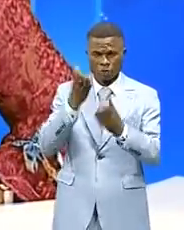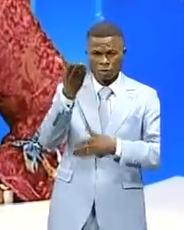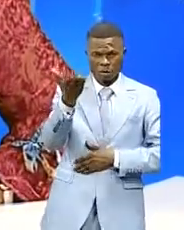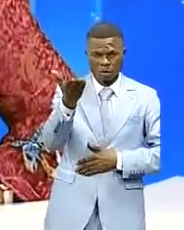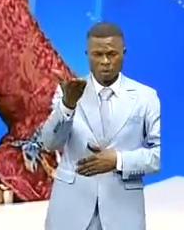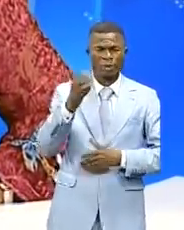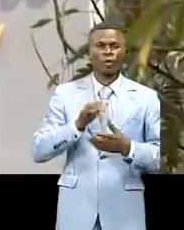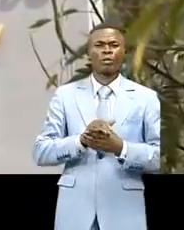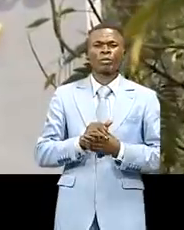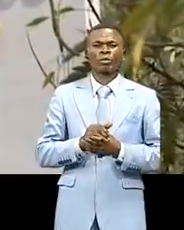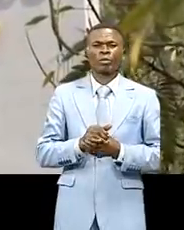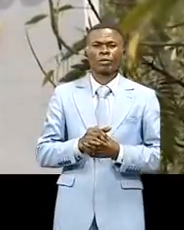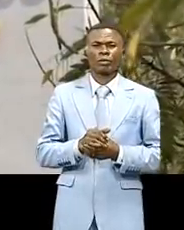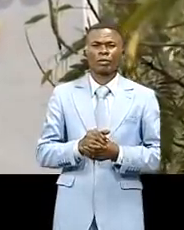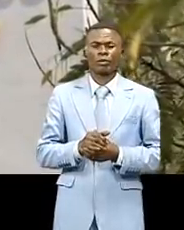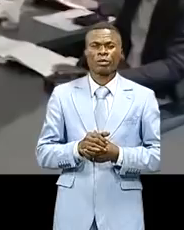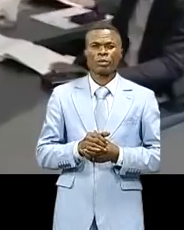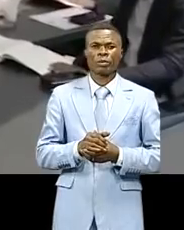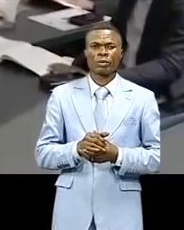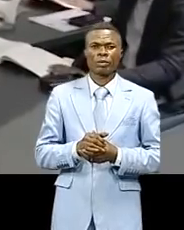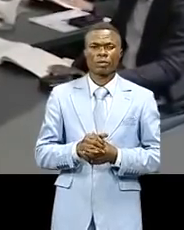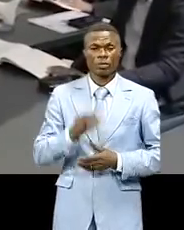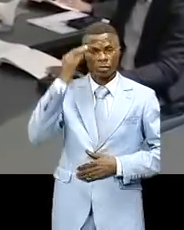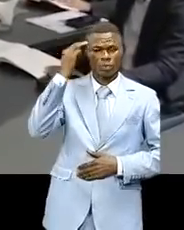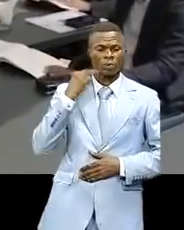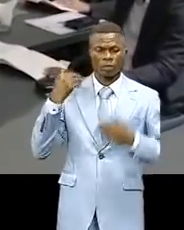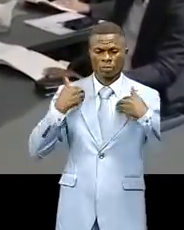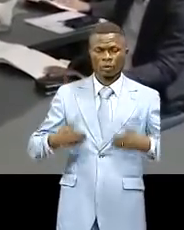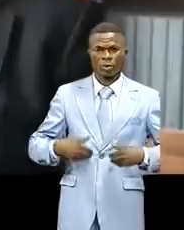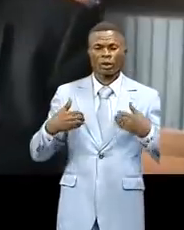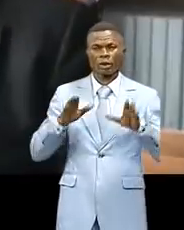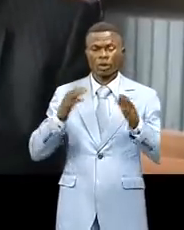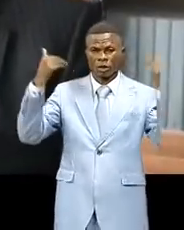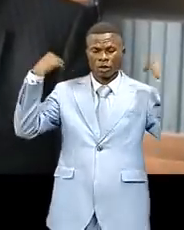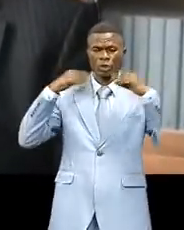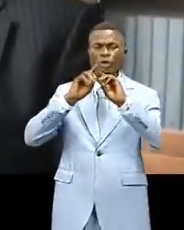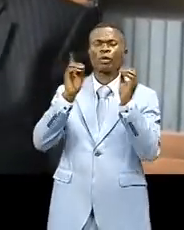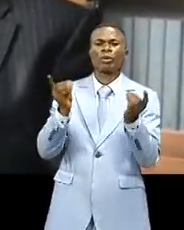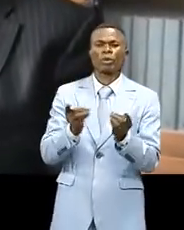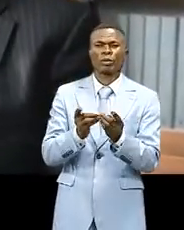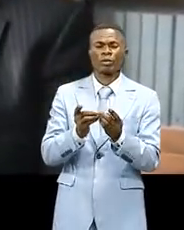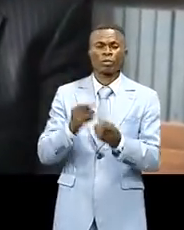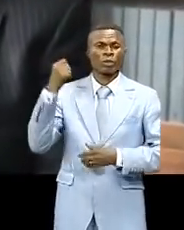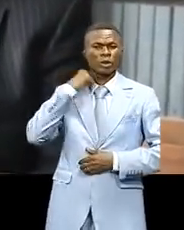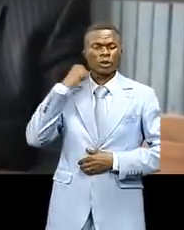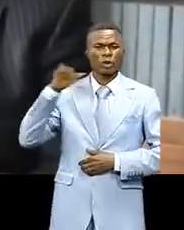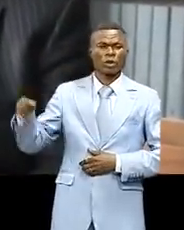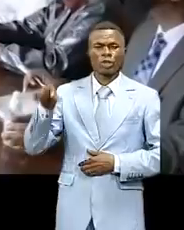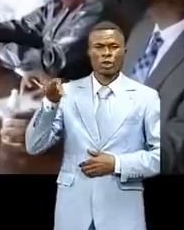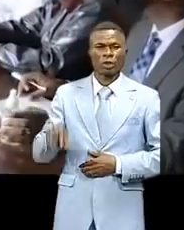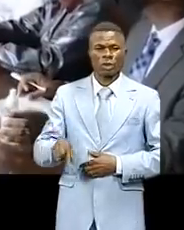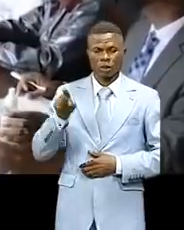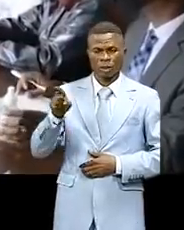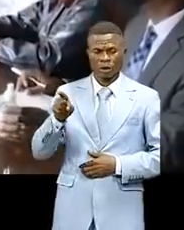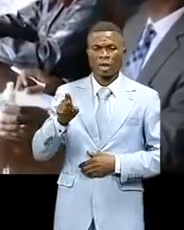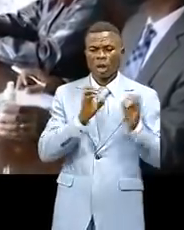mike hayes graignon des crises que le ministre de la santé publique et chefs des délégations les docteurs j'achète bongani a